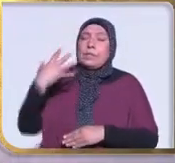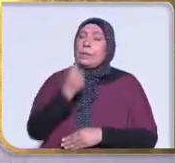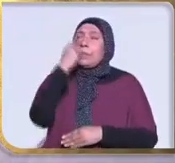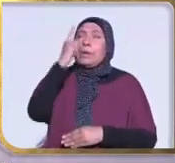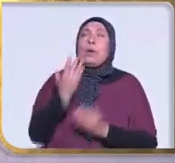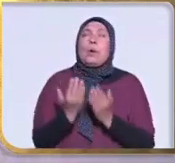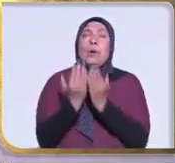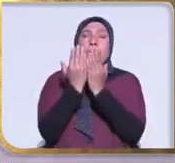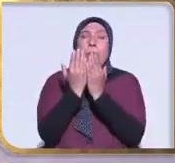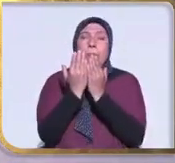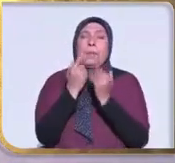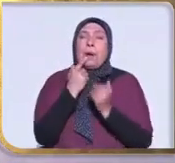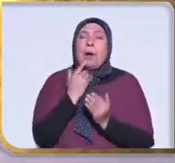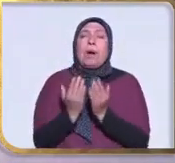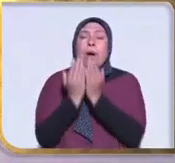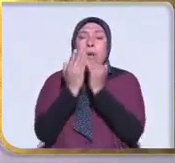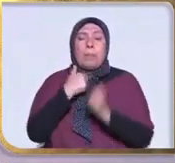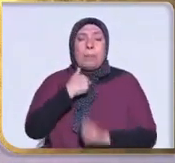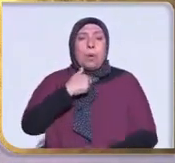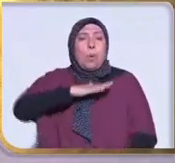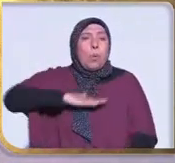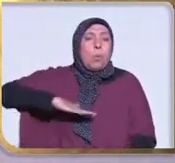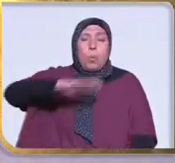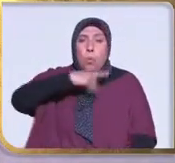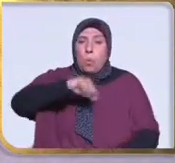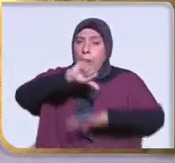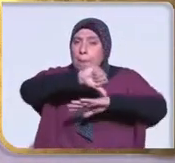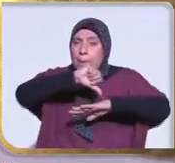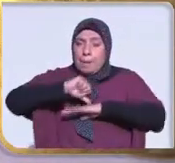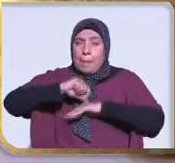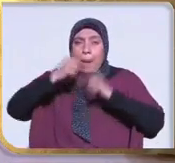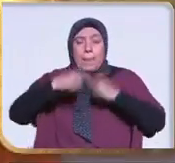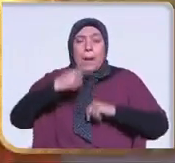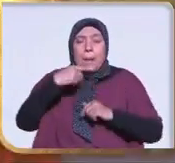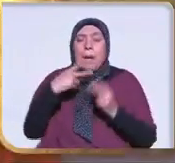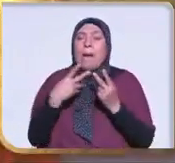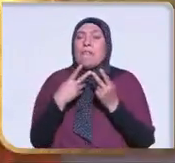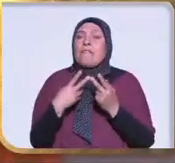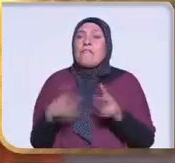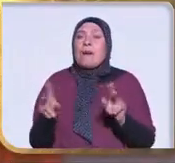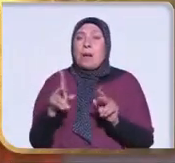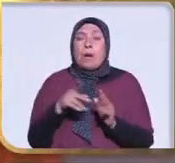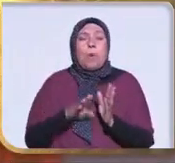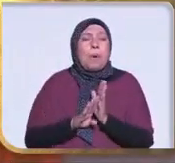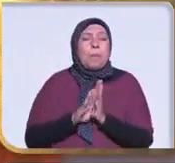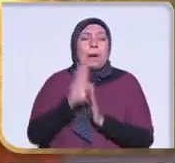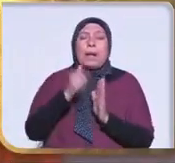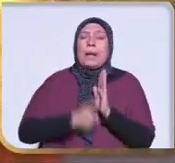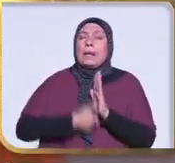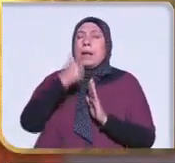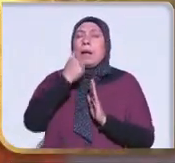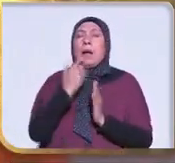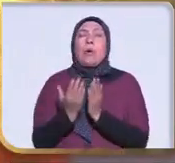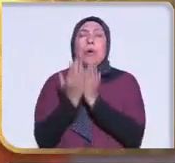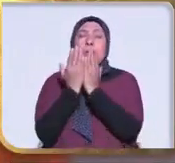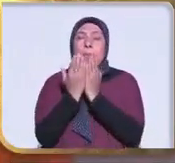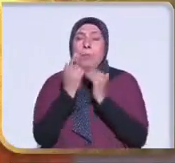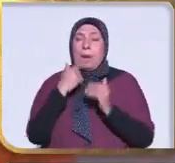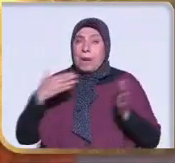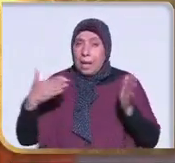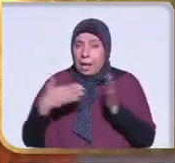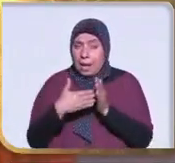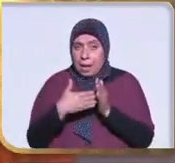كاشفة، اجعل لنا ولهم فرجا ومخرجا، اللهم فرجا ومخرجا. وآخر